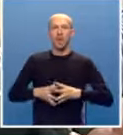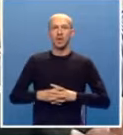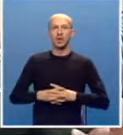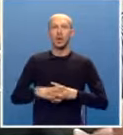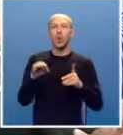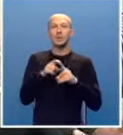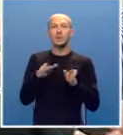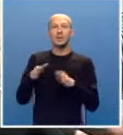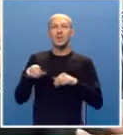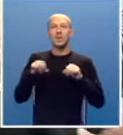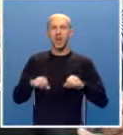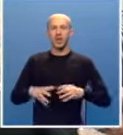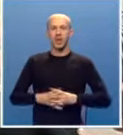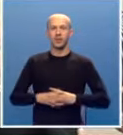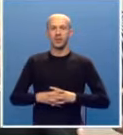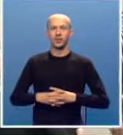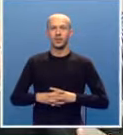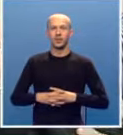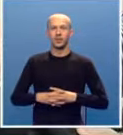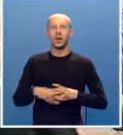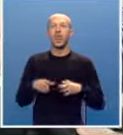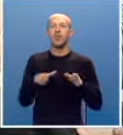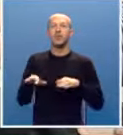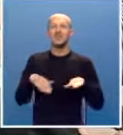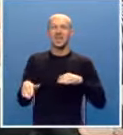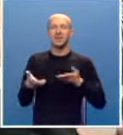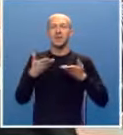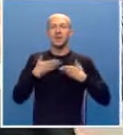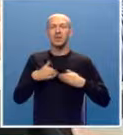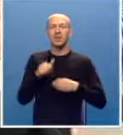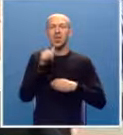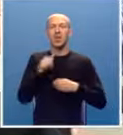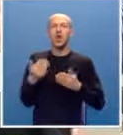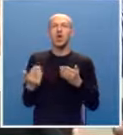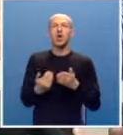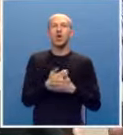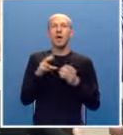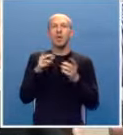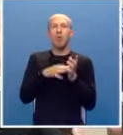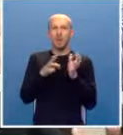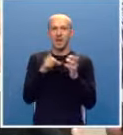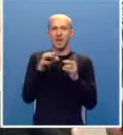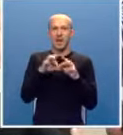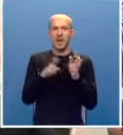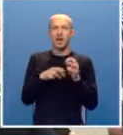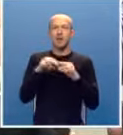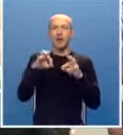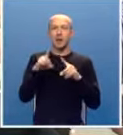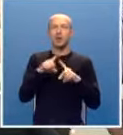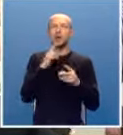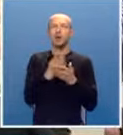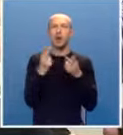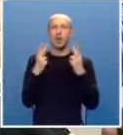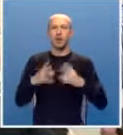od strane vlade i ministarstva, dobili smo i mobilni rengen aparat koji su zaista bili neophodni